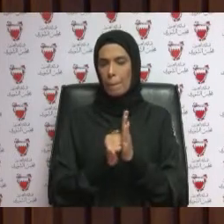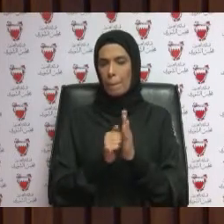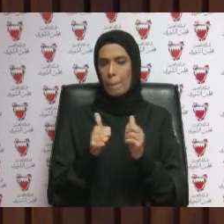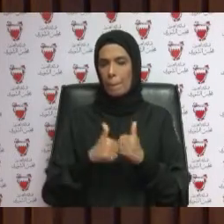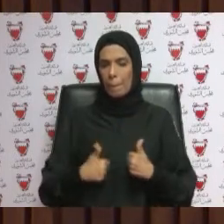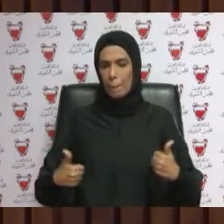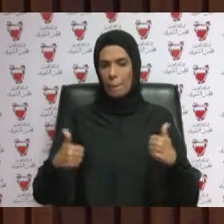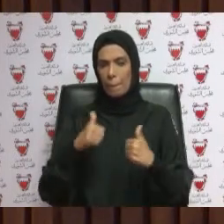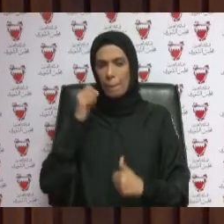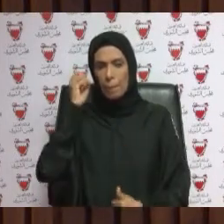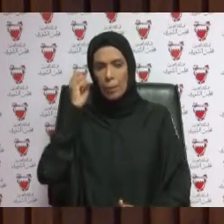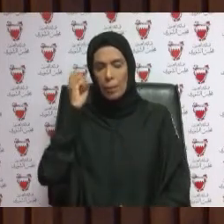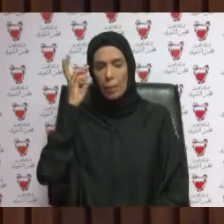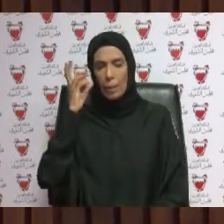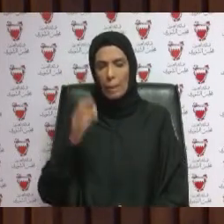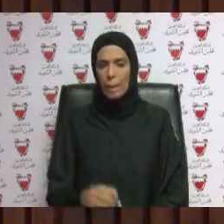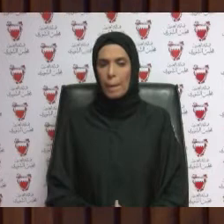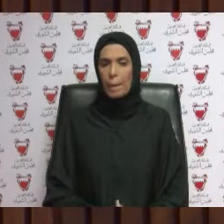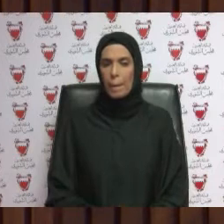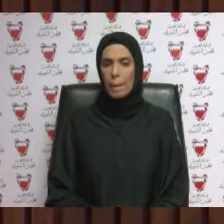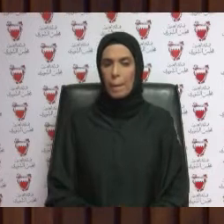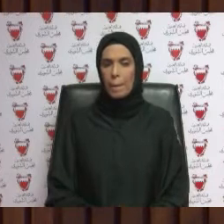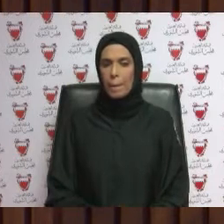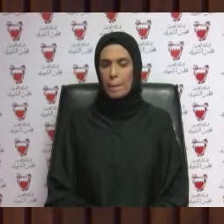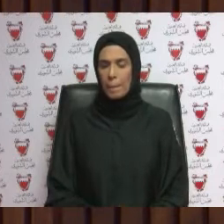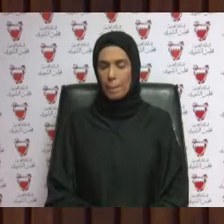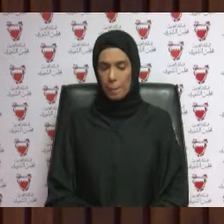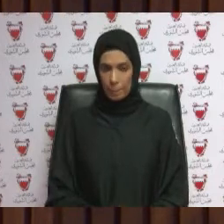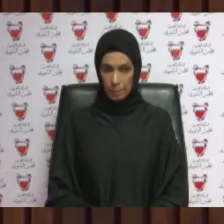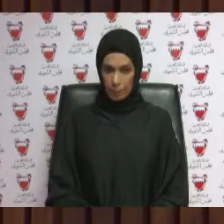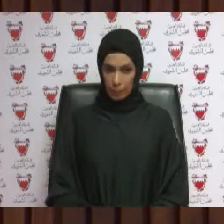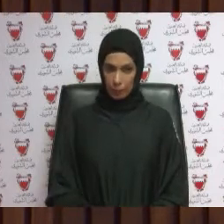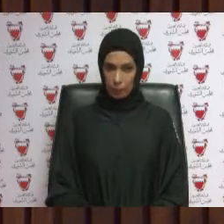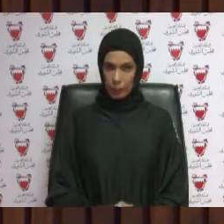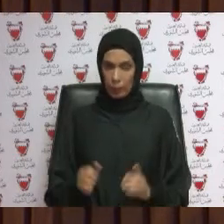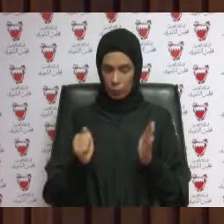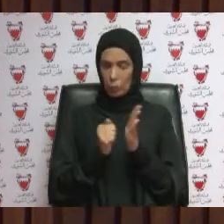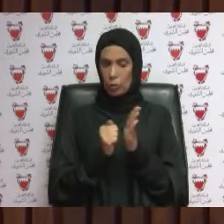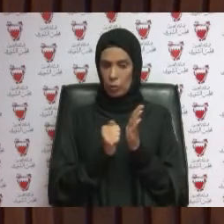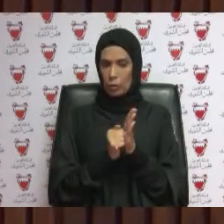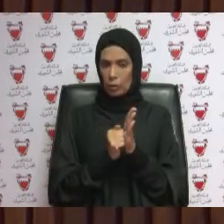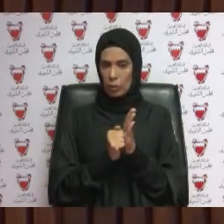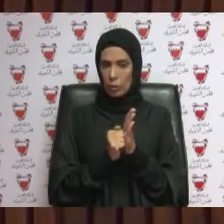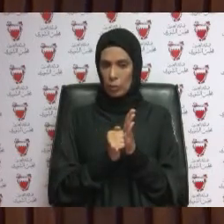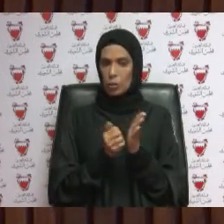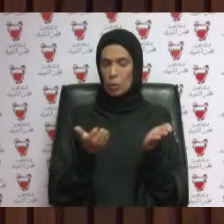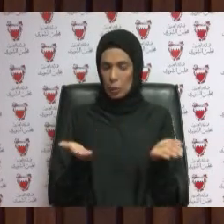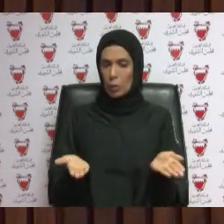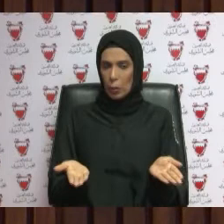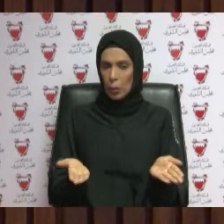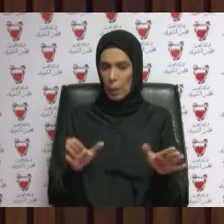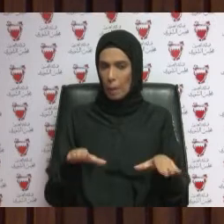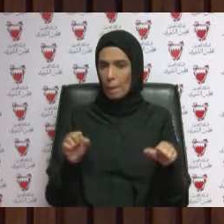هي الفكرة كانت أن الأصل أن المكان اللي أنت تسكن فيه يعني مكان معد للسكن